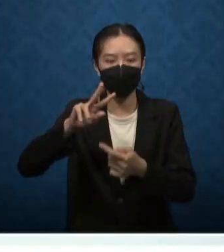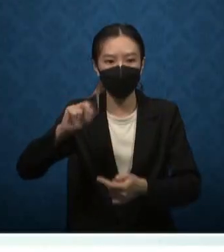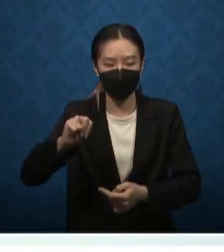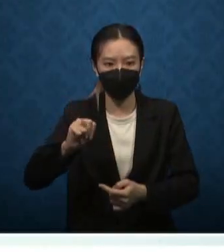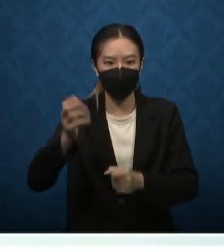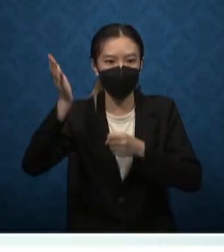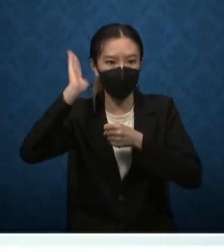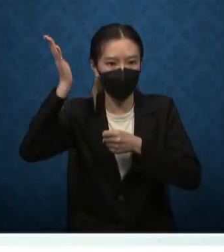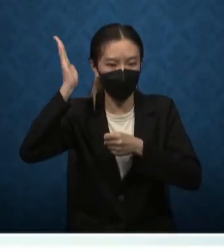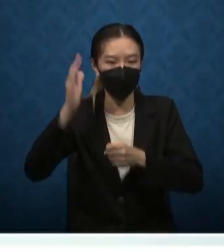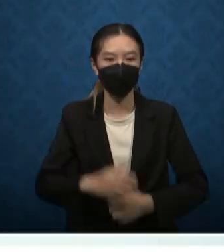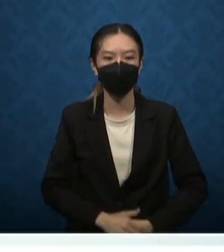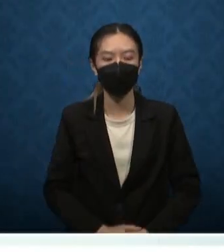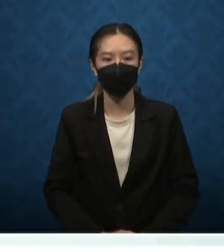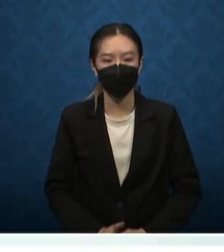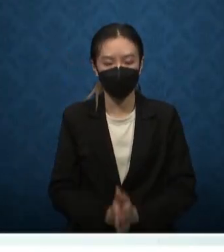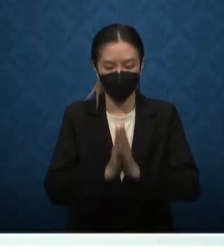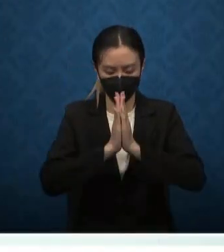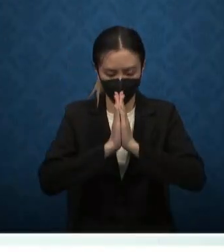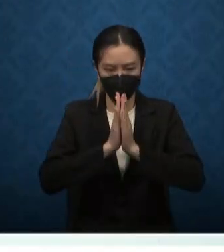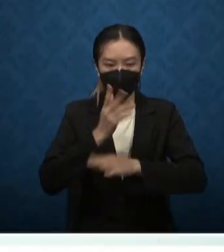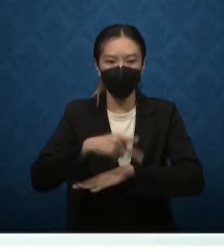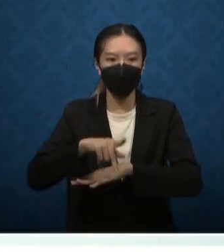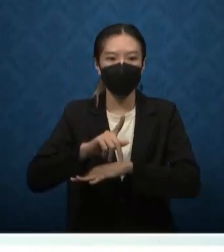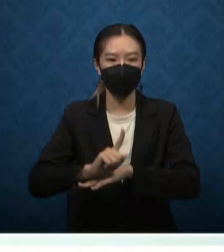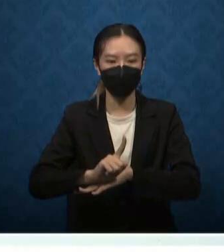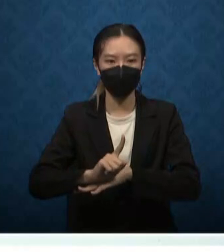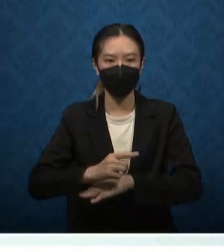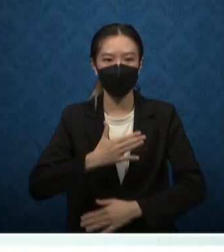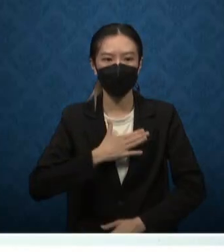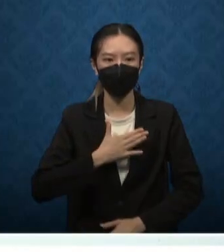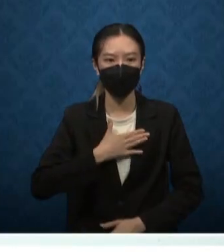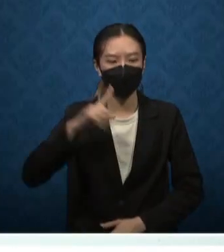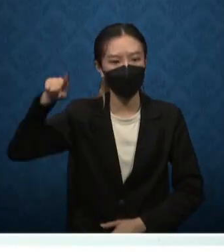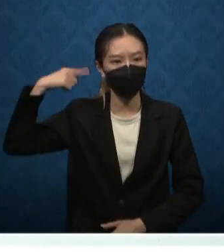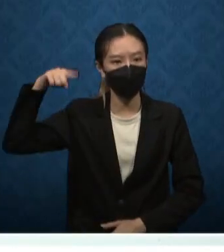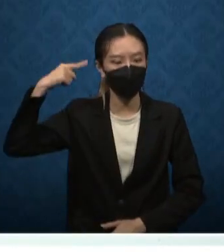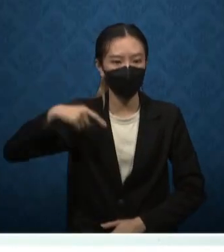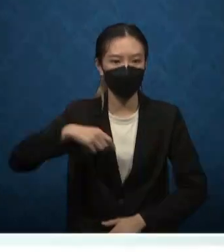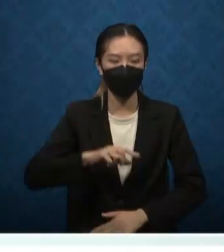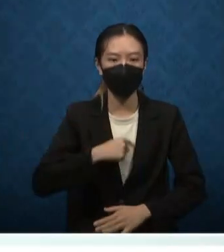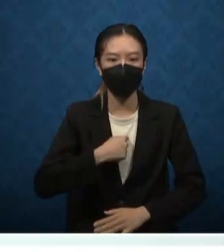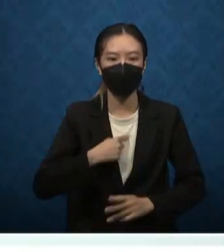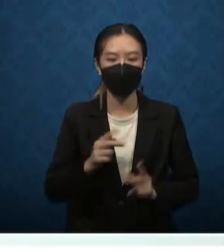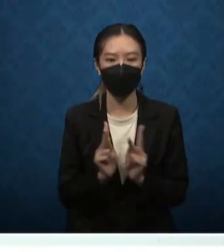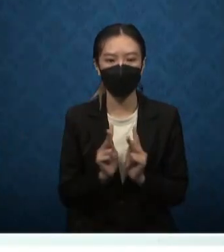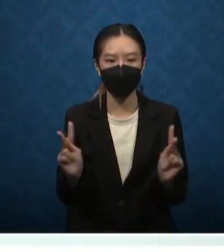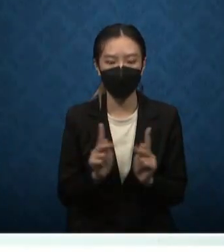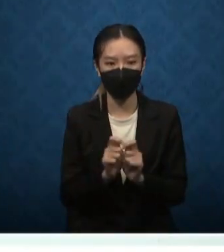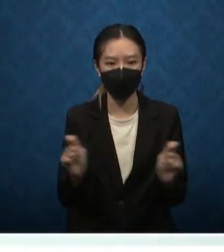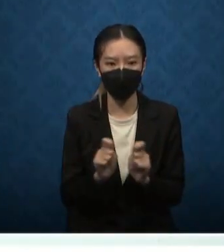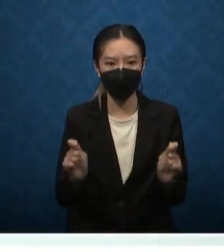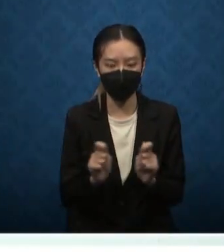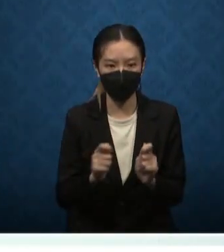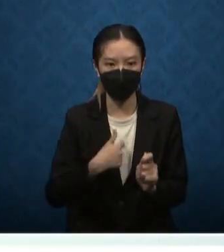กราบเรียนท่านประธานและที่ประชุมทุกท่านค่ะทีละพันใจมั่นในฐานะอนุกรรมาธิการค่ะขอ